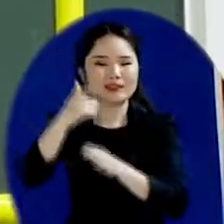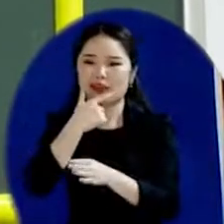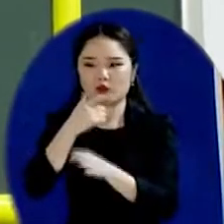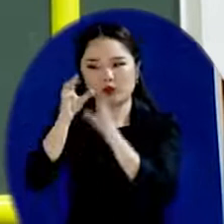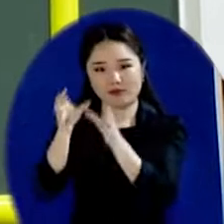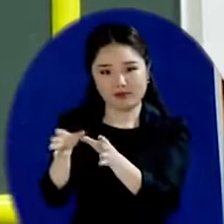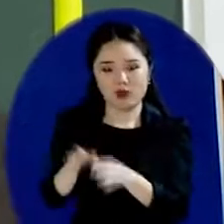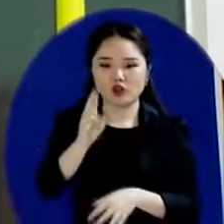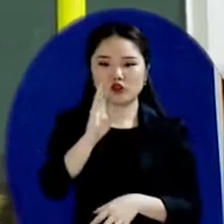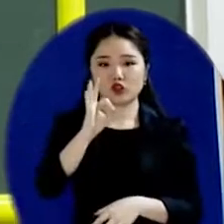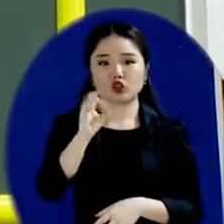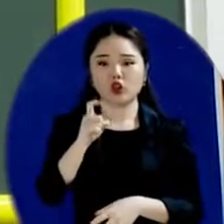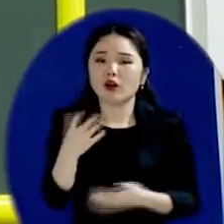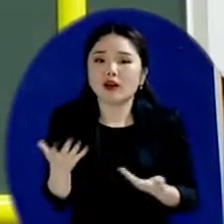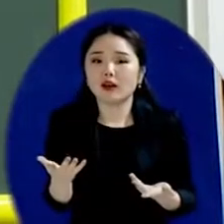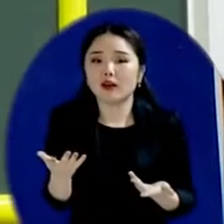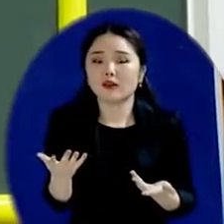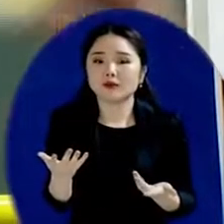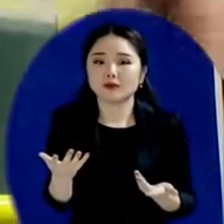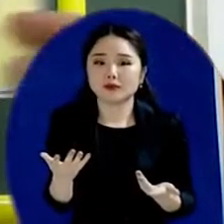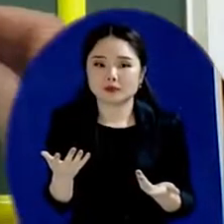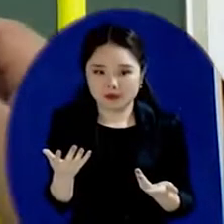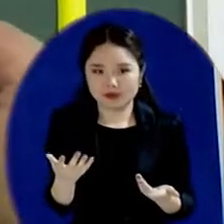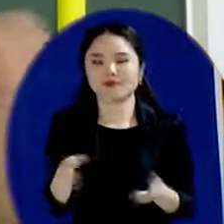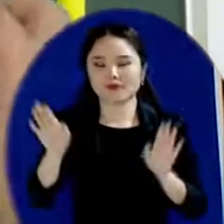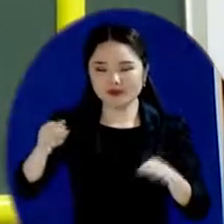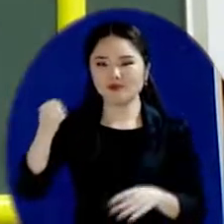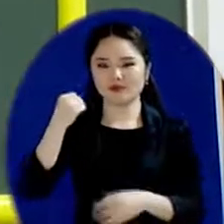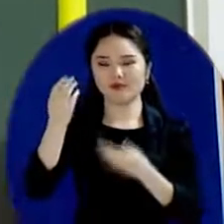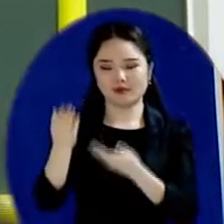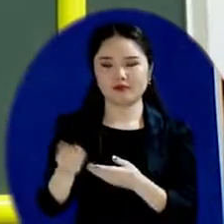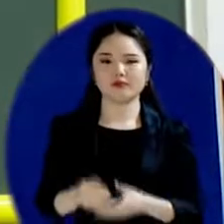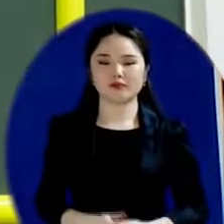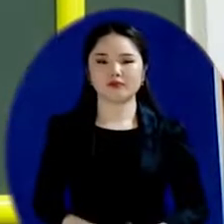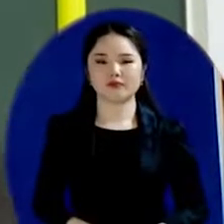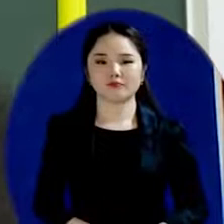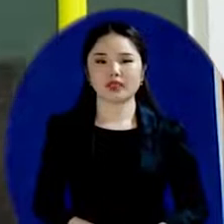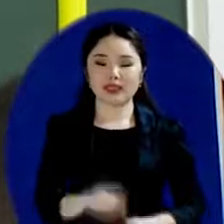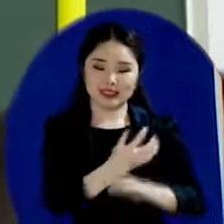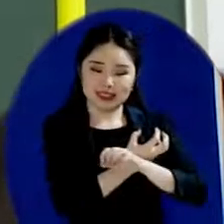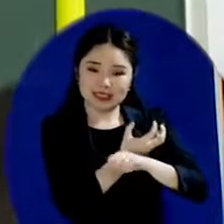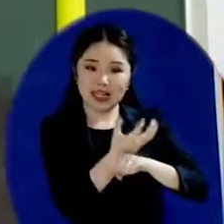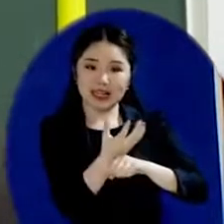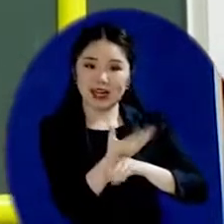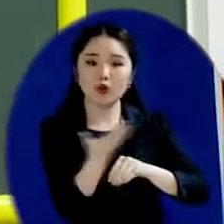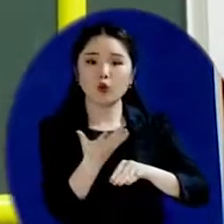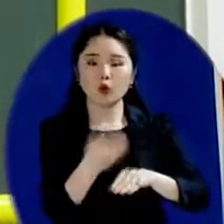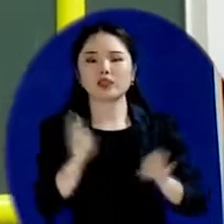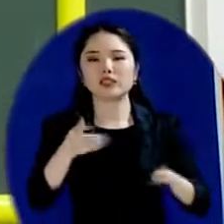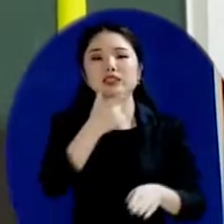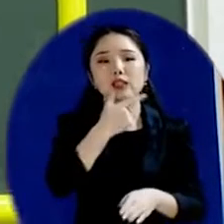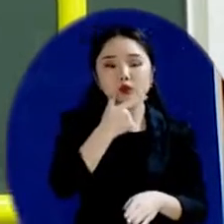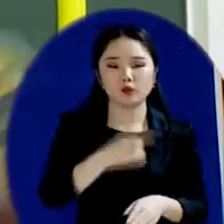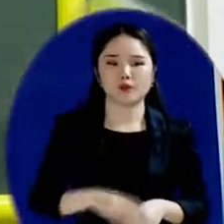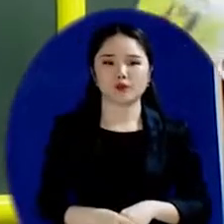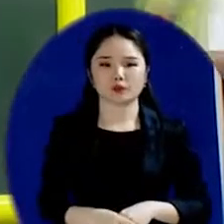амтан. Цох. Цох яадаг л хөхтүүд ээ. Өө нэстэг амтд орох нэ. Зараа нэстэггүй амтан.